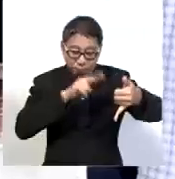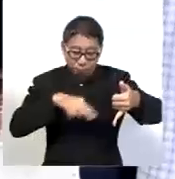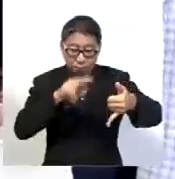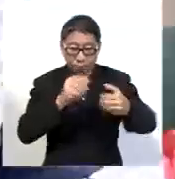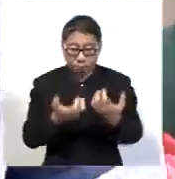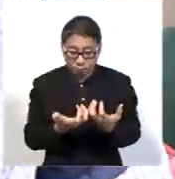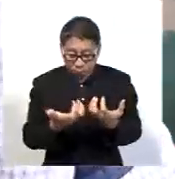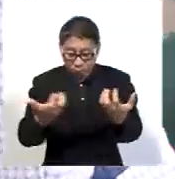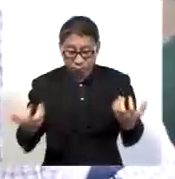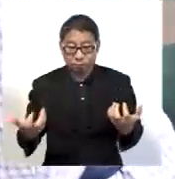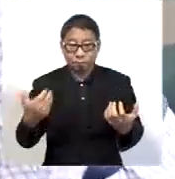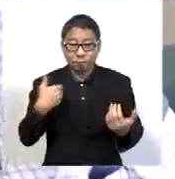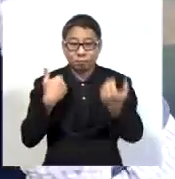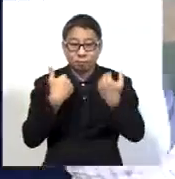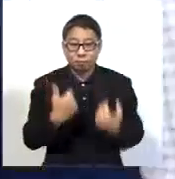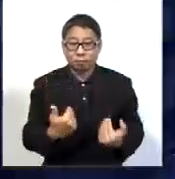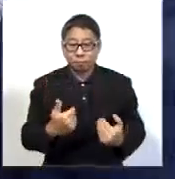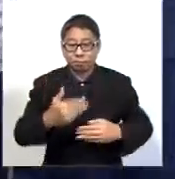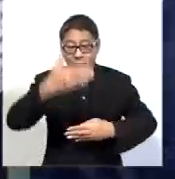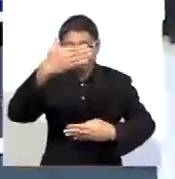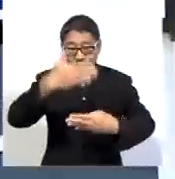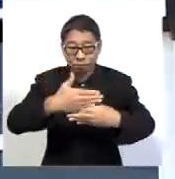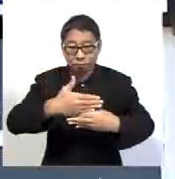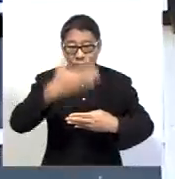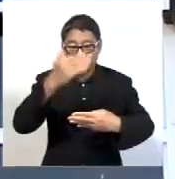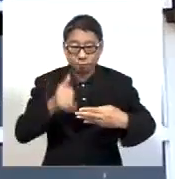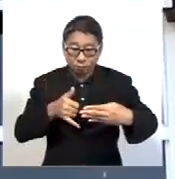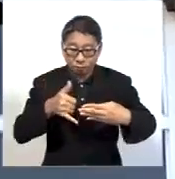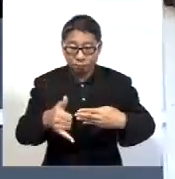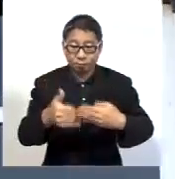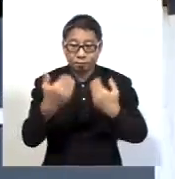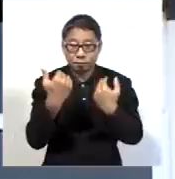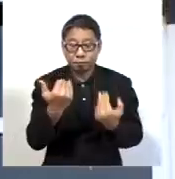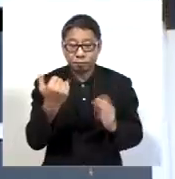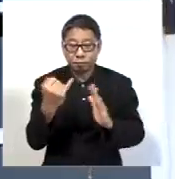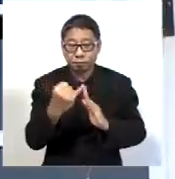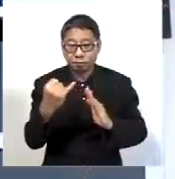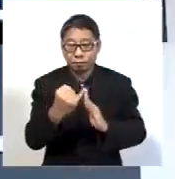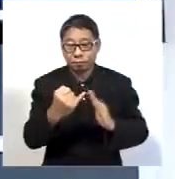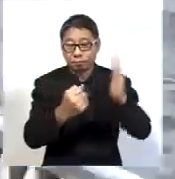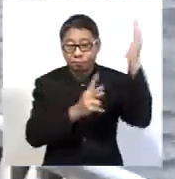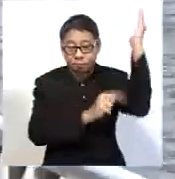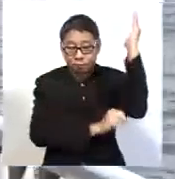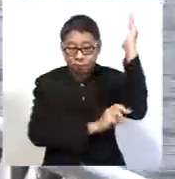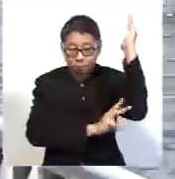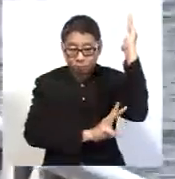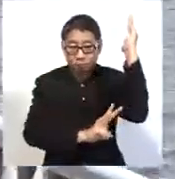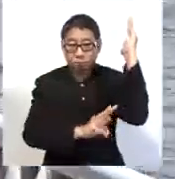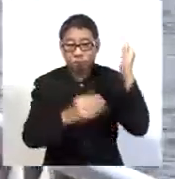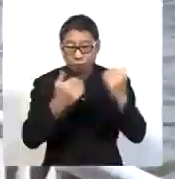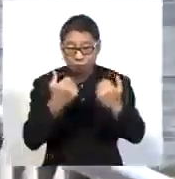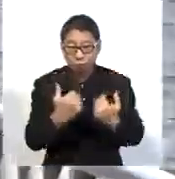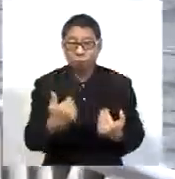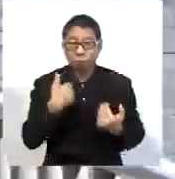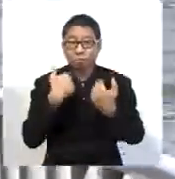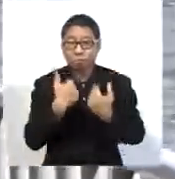ดกรองโรคค่ะแล้วก็ที่ด่านพรมแดนอำเภอตากใบ1ใน3ด่านพรมแดนของจังหวัดนรา